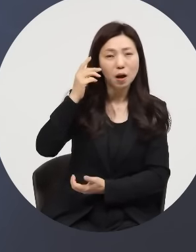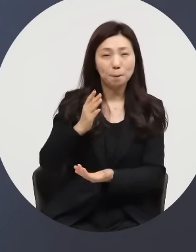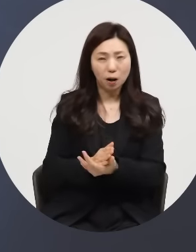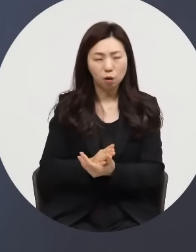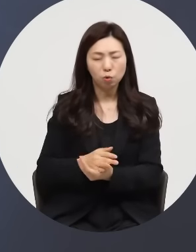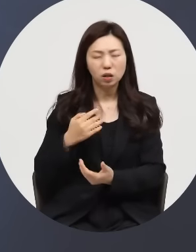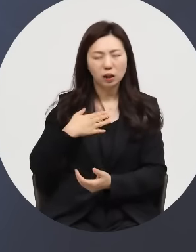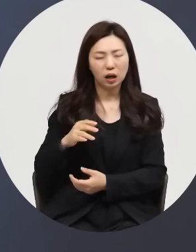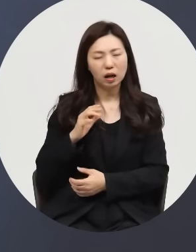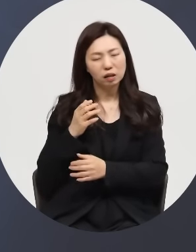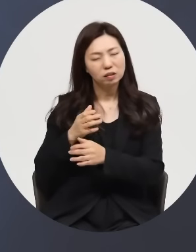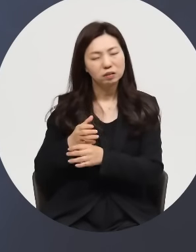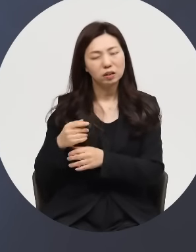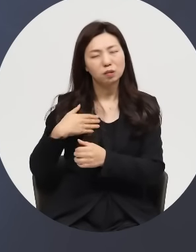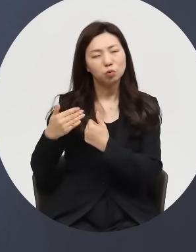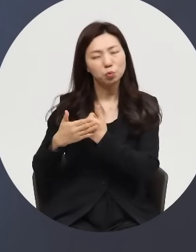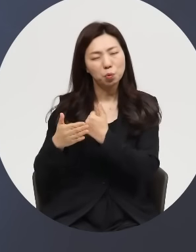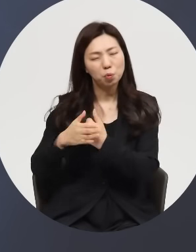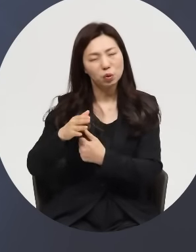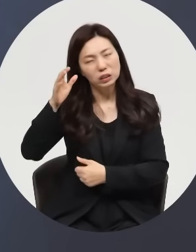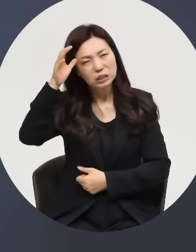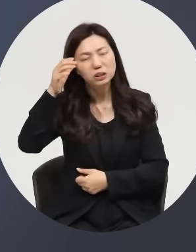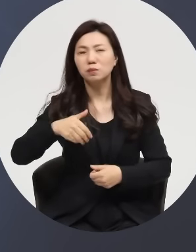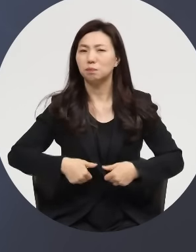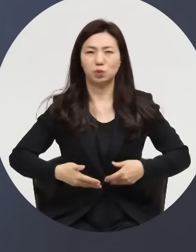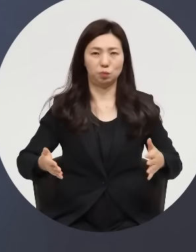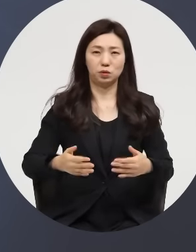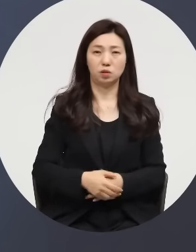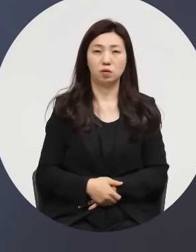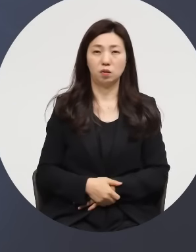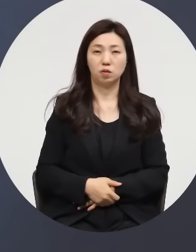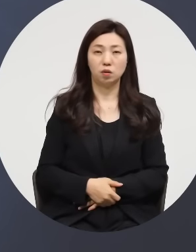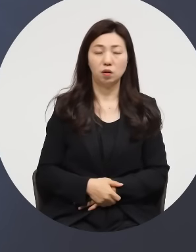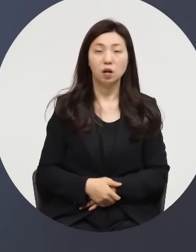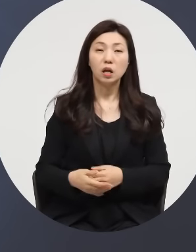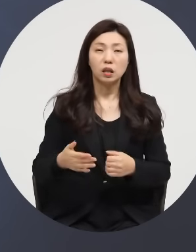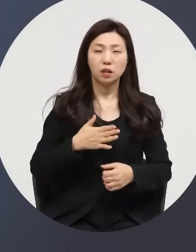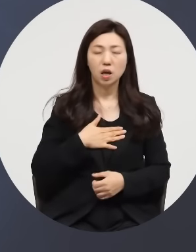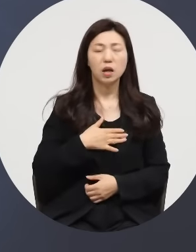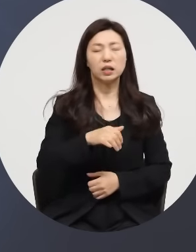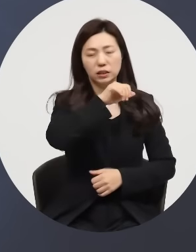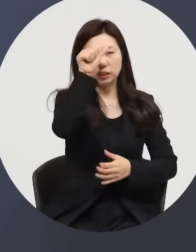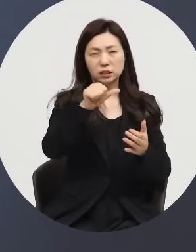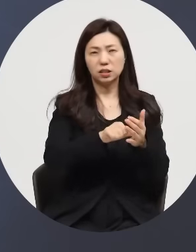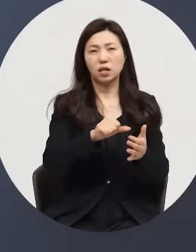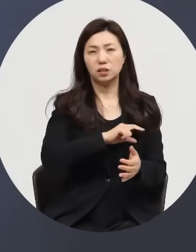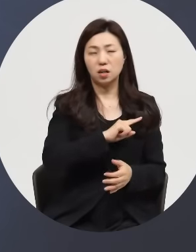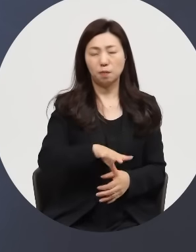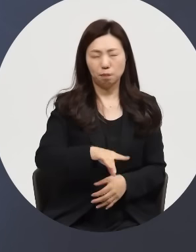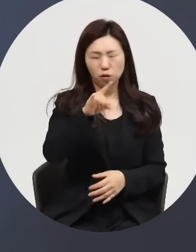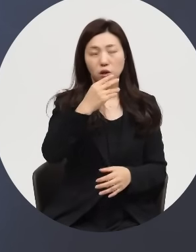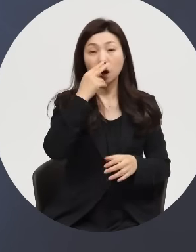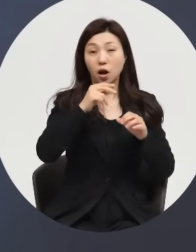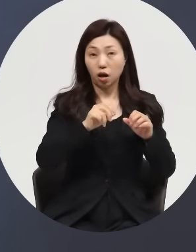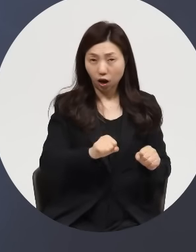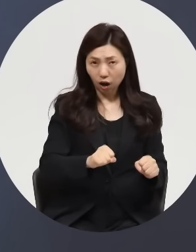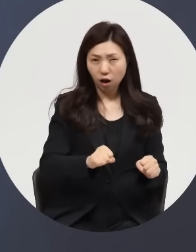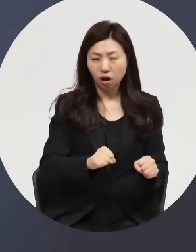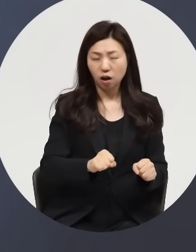필요도 없다. 그러니까 나는 내 인생을 먼저 살겠다. 이렇게 일단은